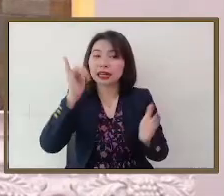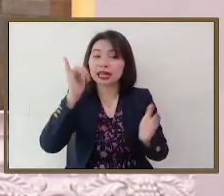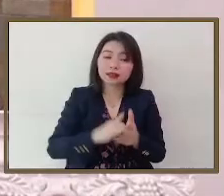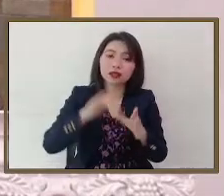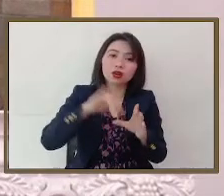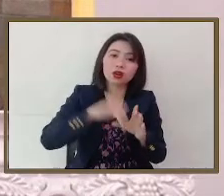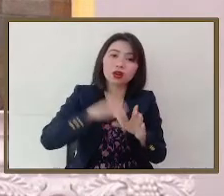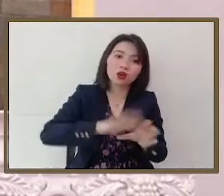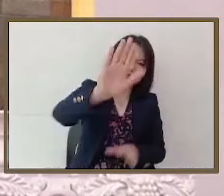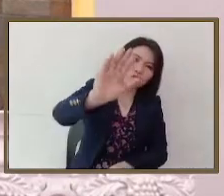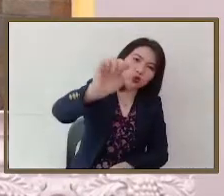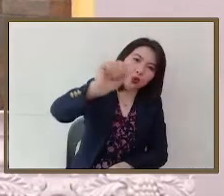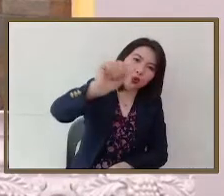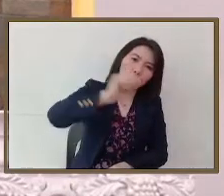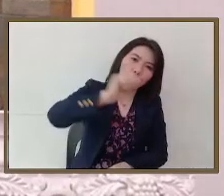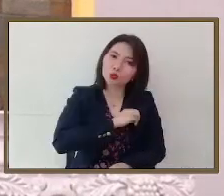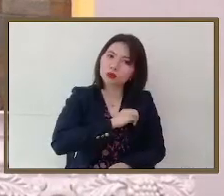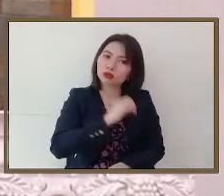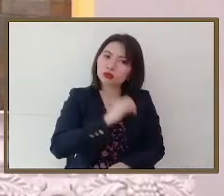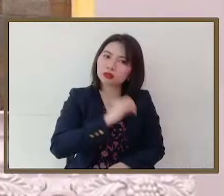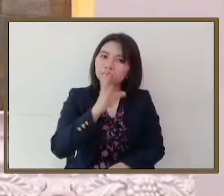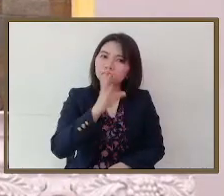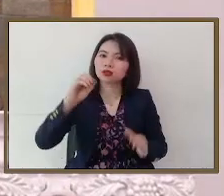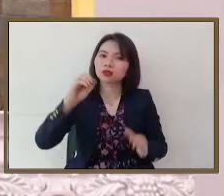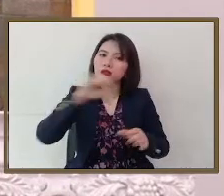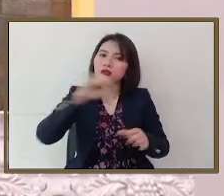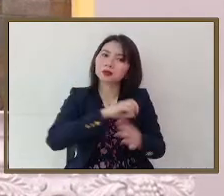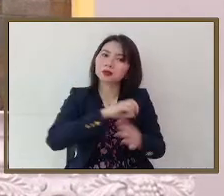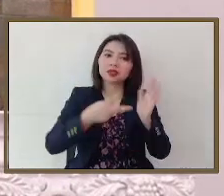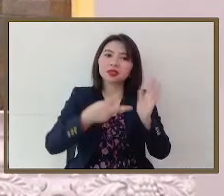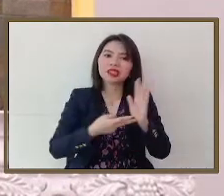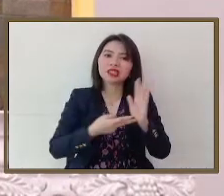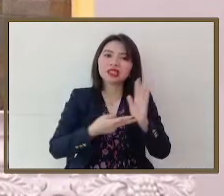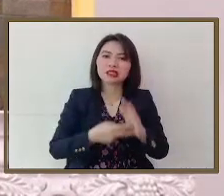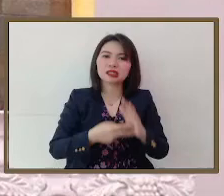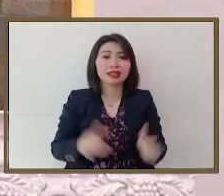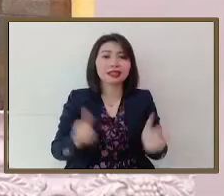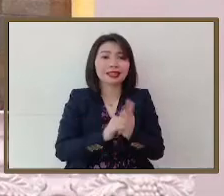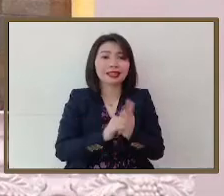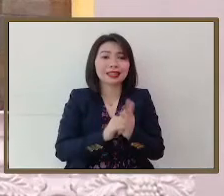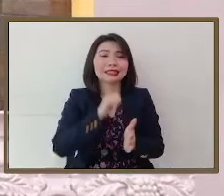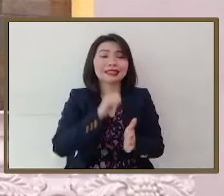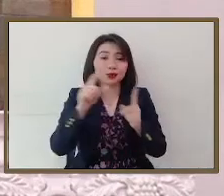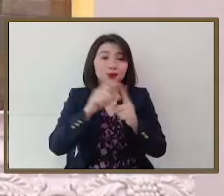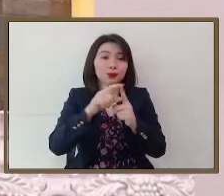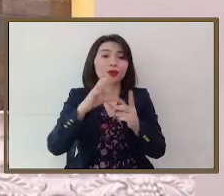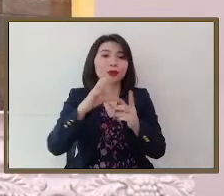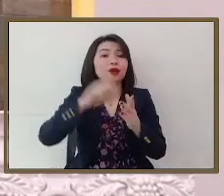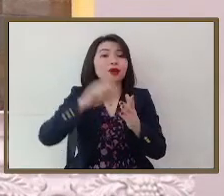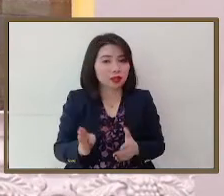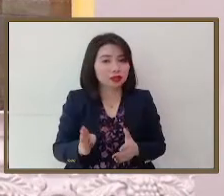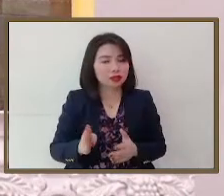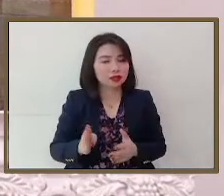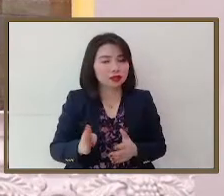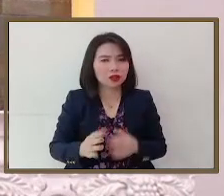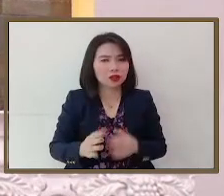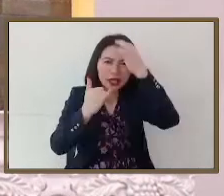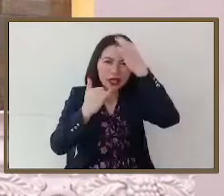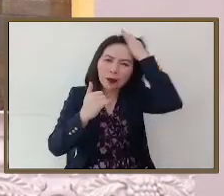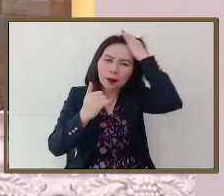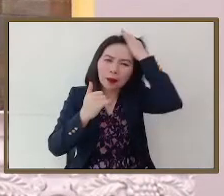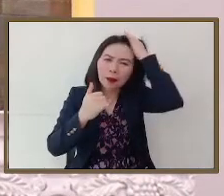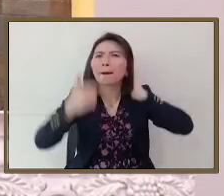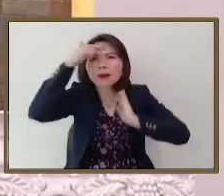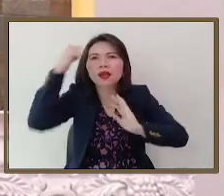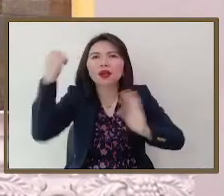sarili mong kahulugan at pinababaw mo po yan, hindi niya salita ng Diyos. Why? Because it is already